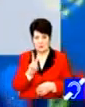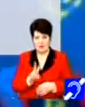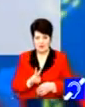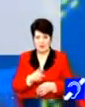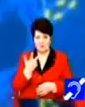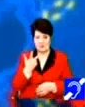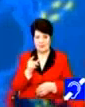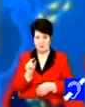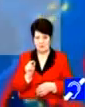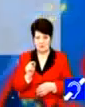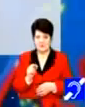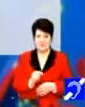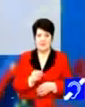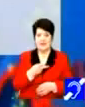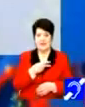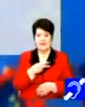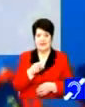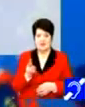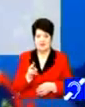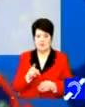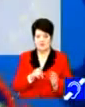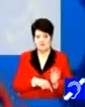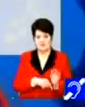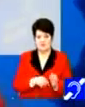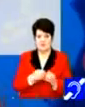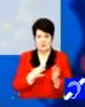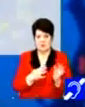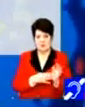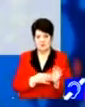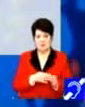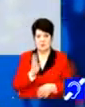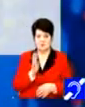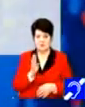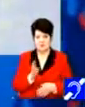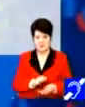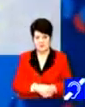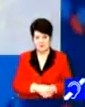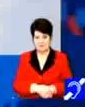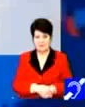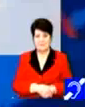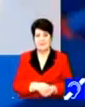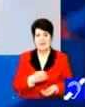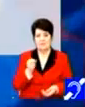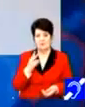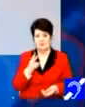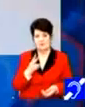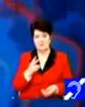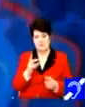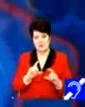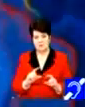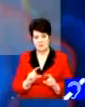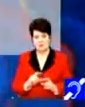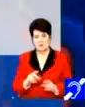cu 3 bani mai puțin. Moneda europeană se ieftinește semnificativ și va valora 19,40 de bani, cu 12 bani mai